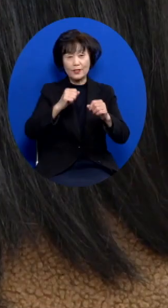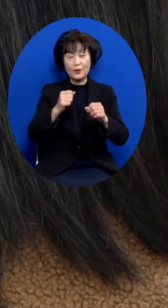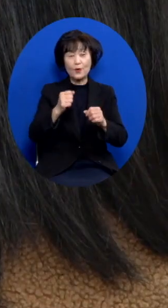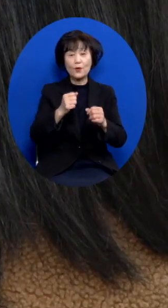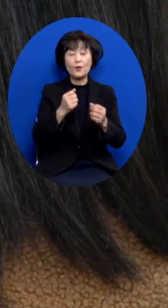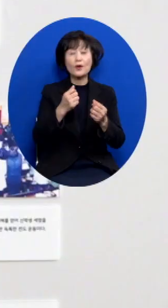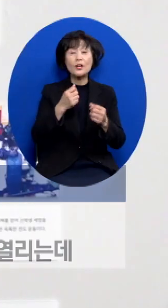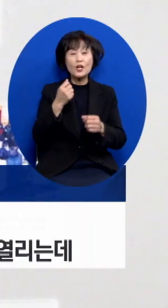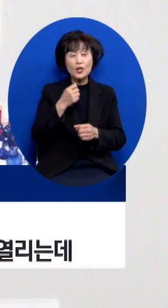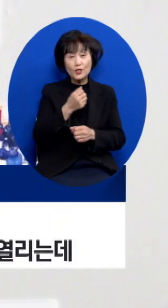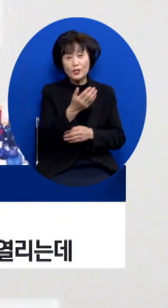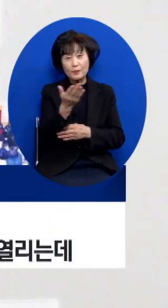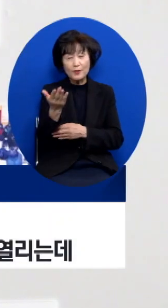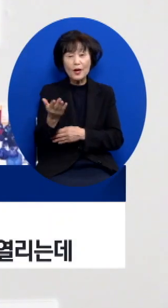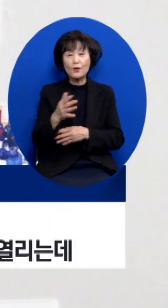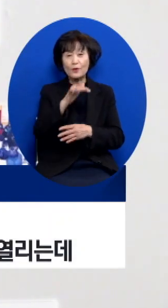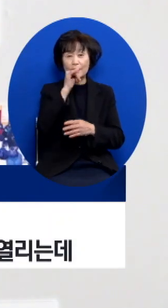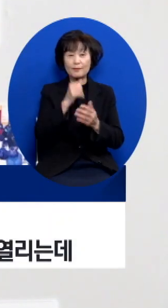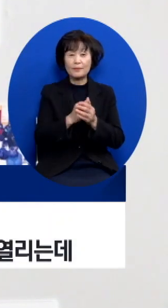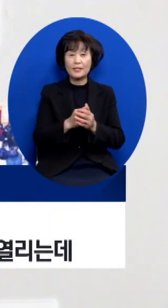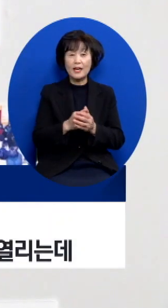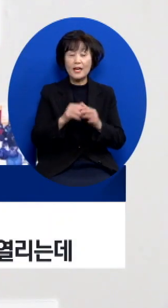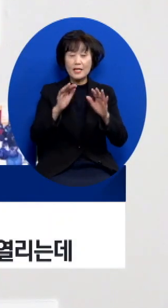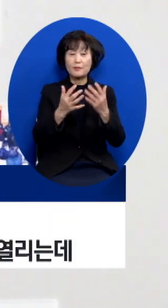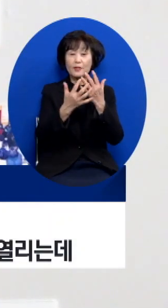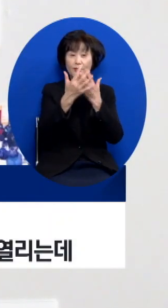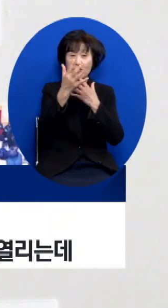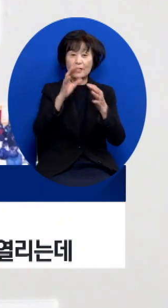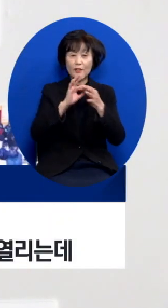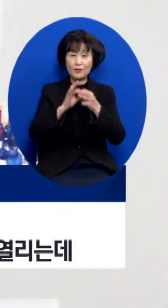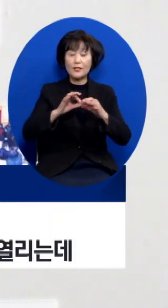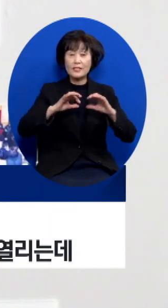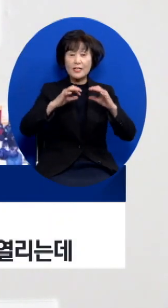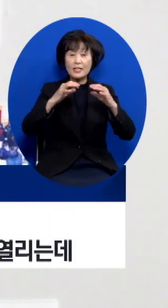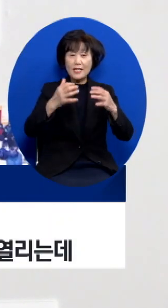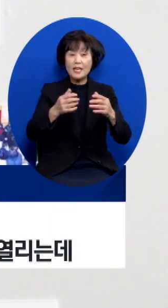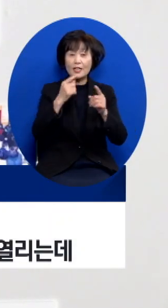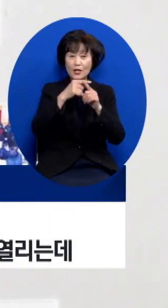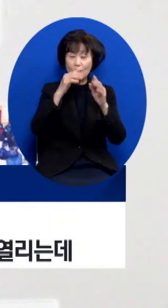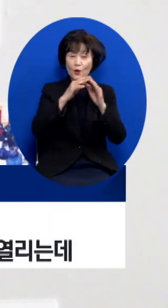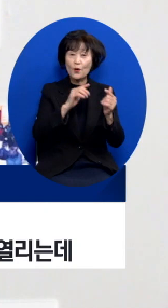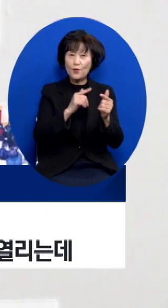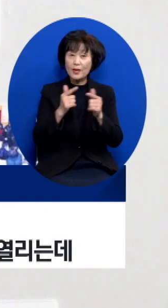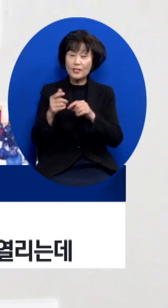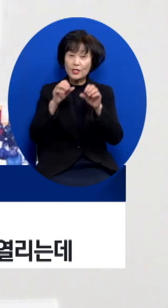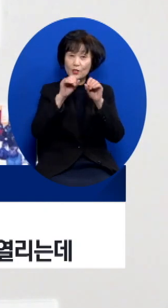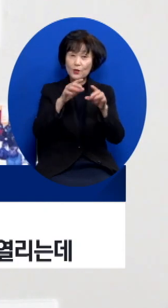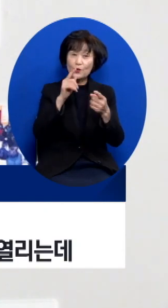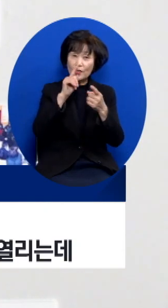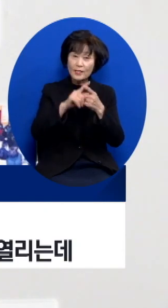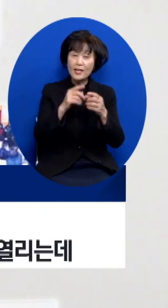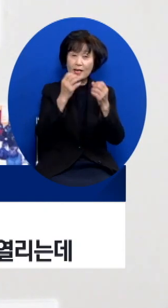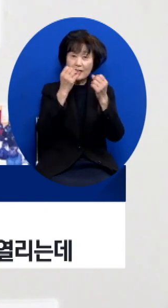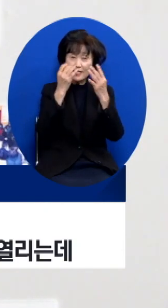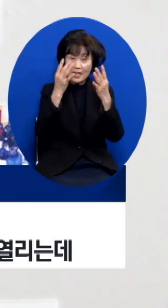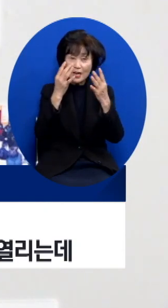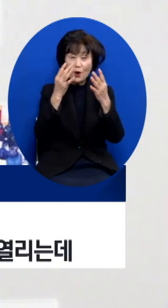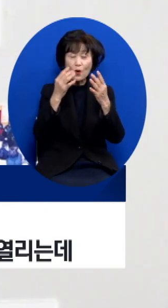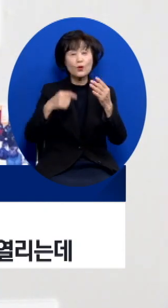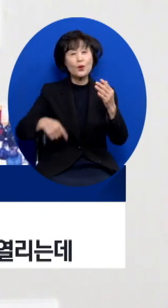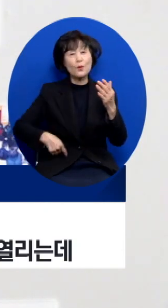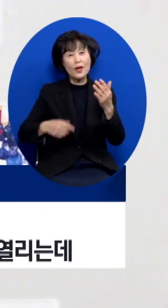이번이 대회를 통해서 세계 교회가 선교에 대한 새로운